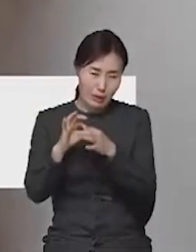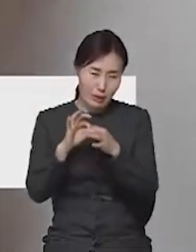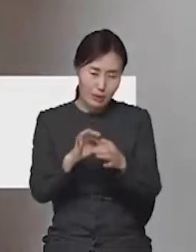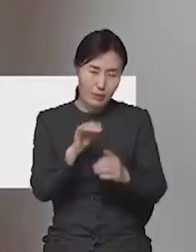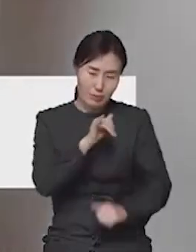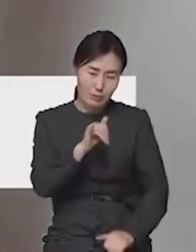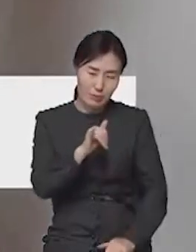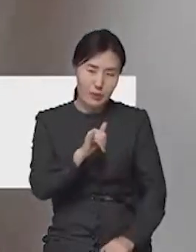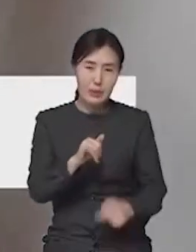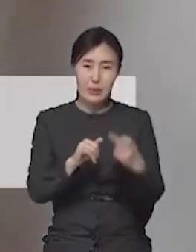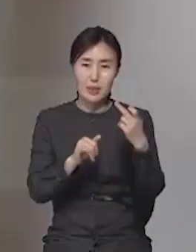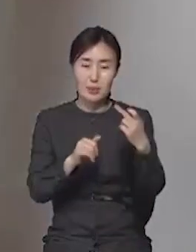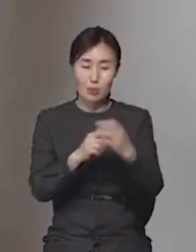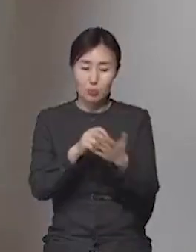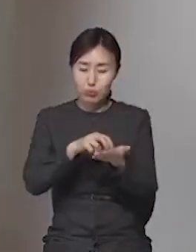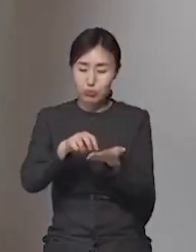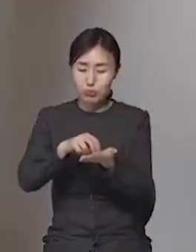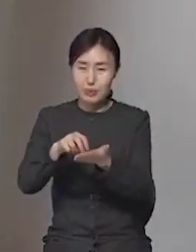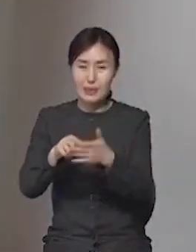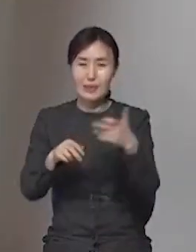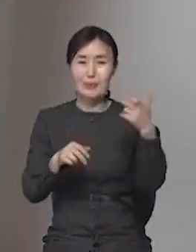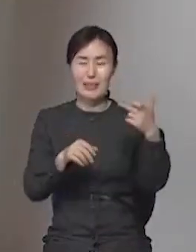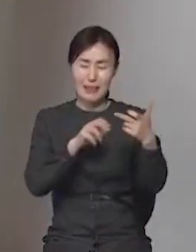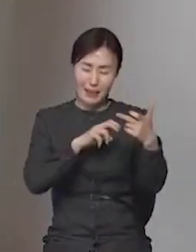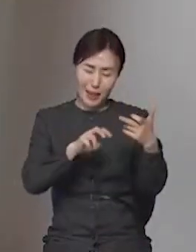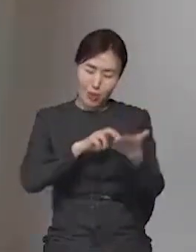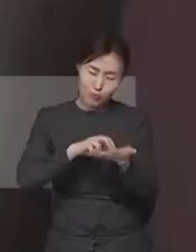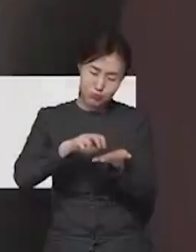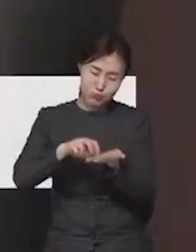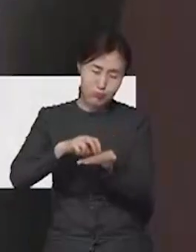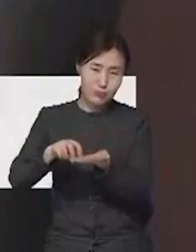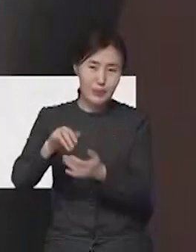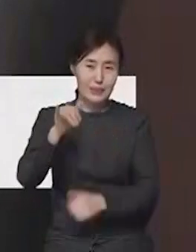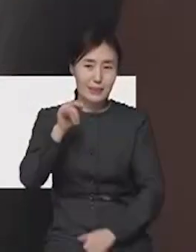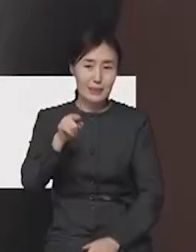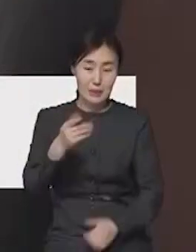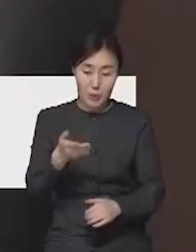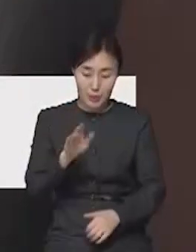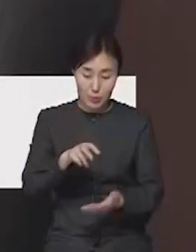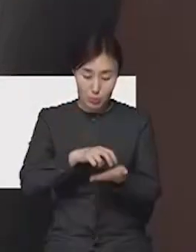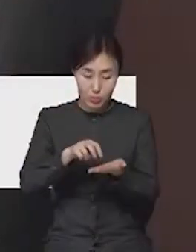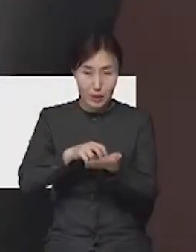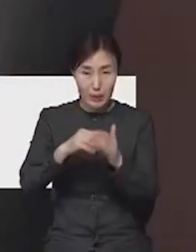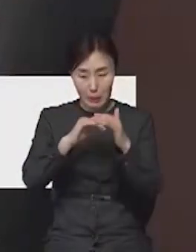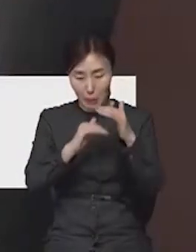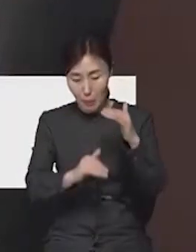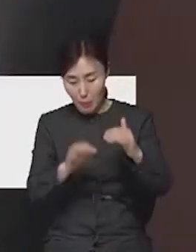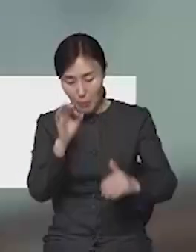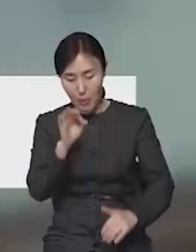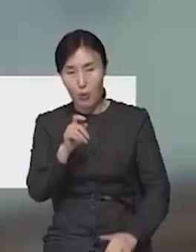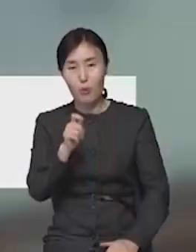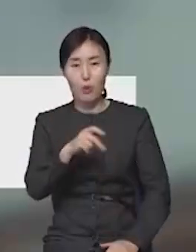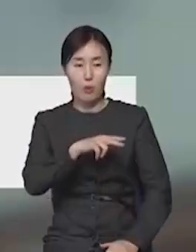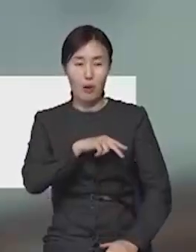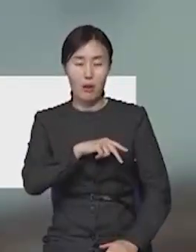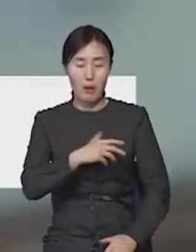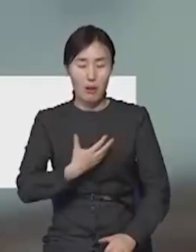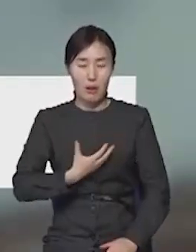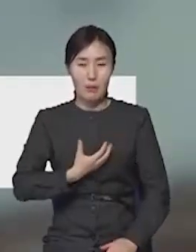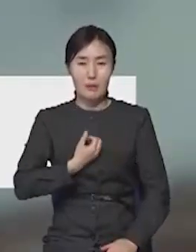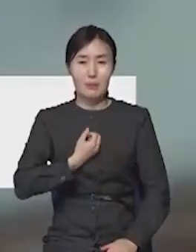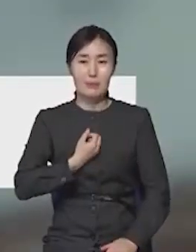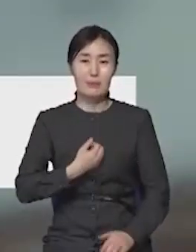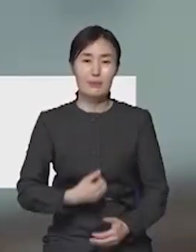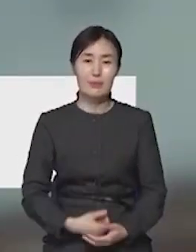12통과 문자메시지 17개가 빗발쳤습니다 그런데 문자 메시지를 열어 본 고위원은 깜짝